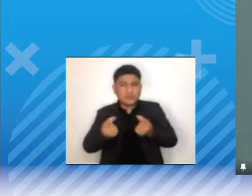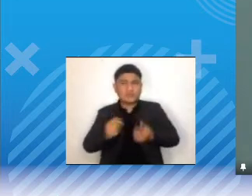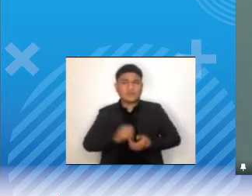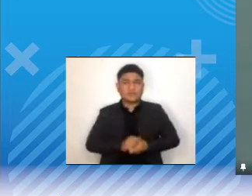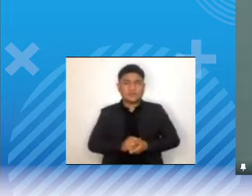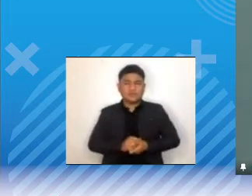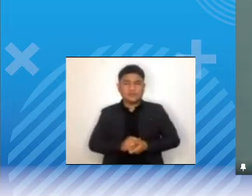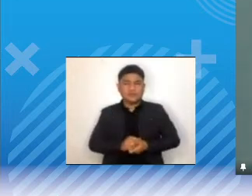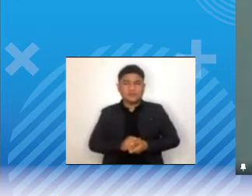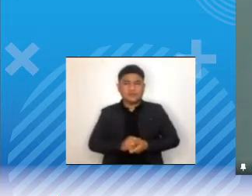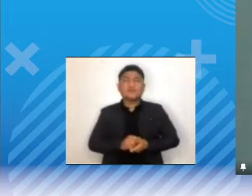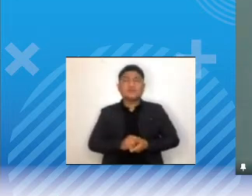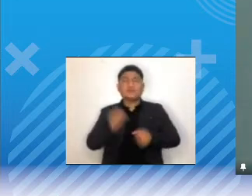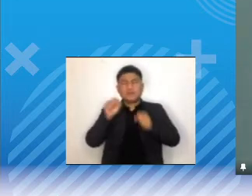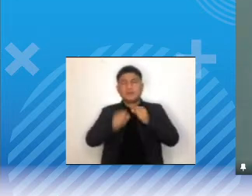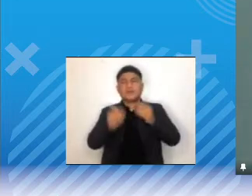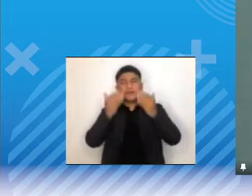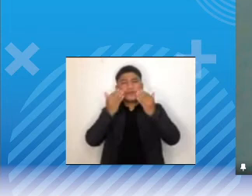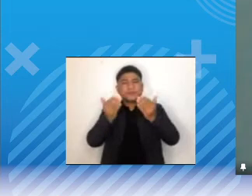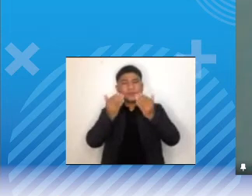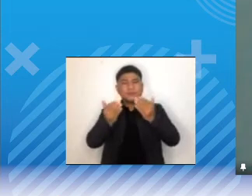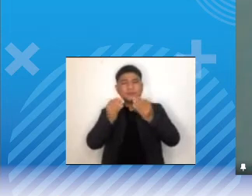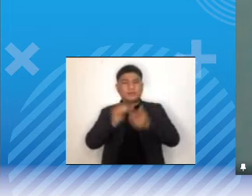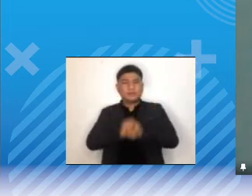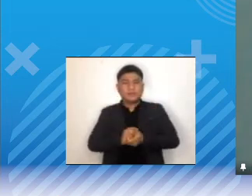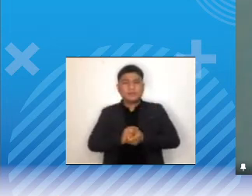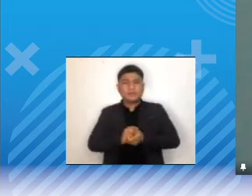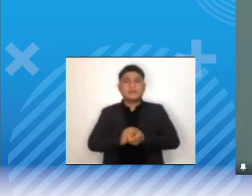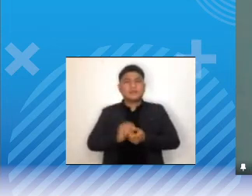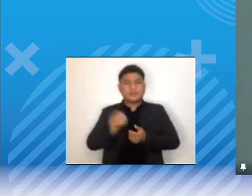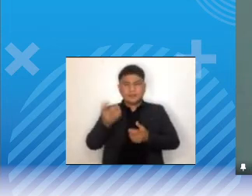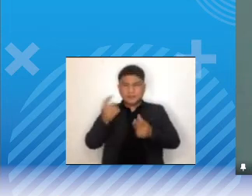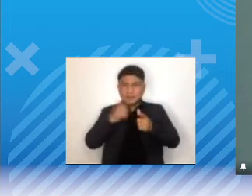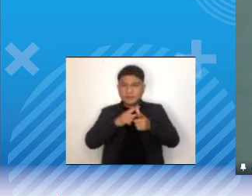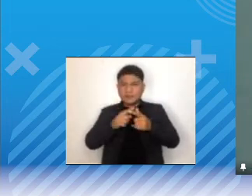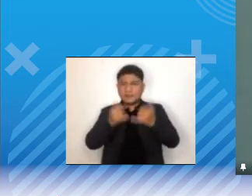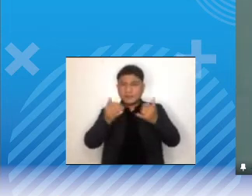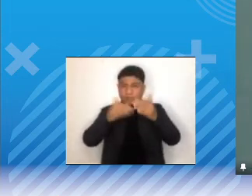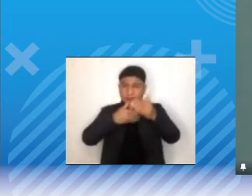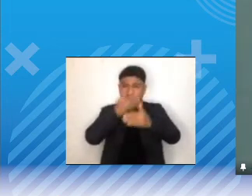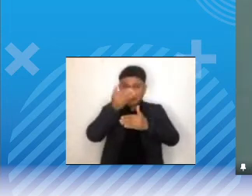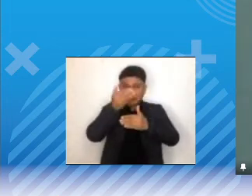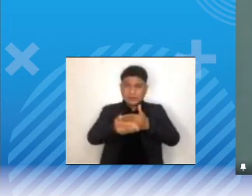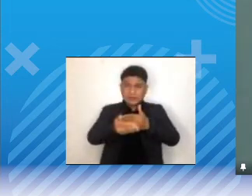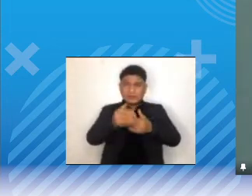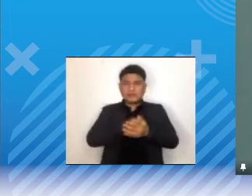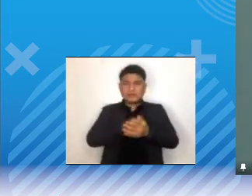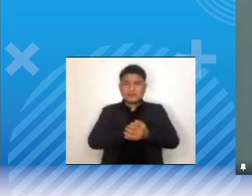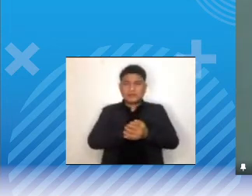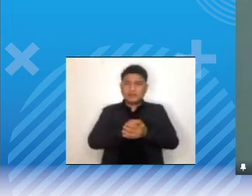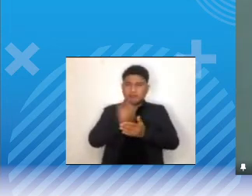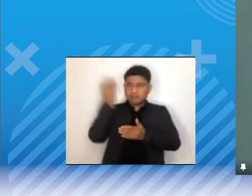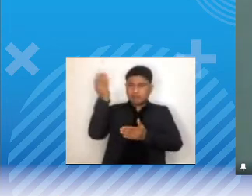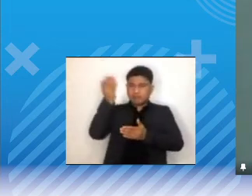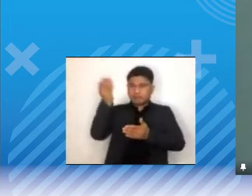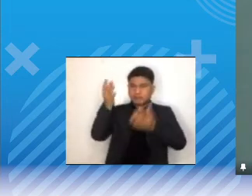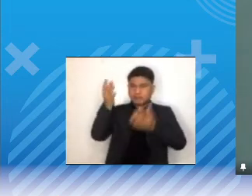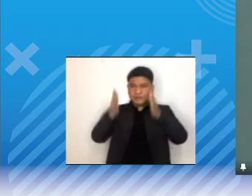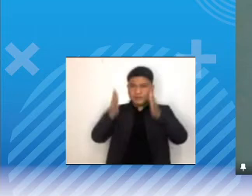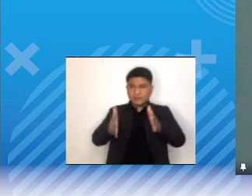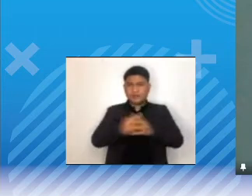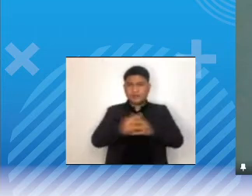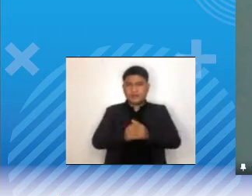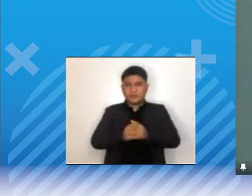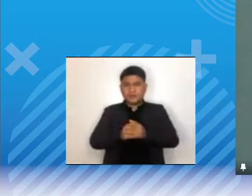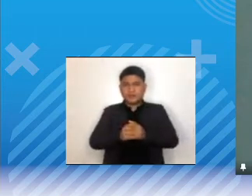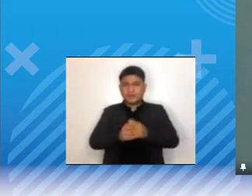Yun. So, maraming salamat po. And then, next na po tayo sa ating next speaker. Our